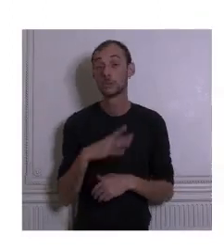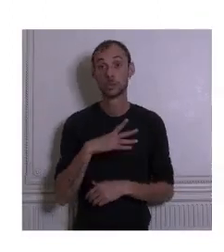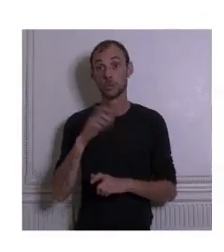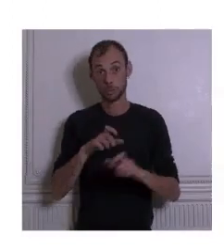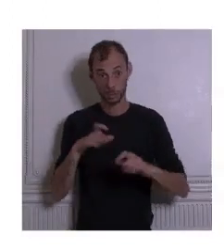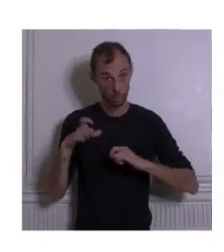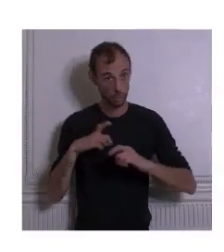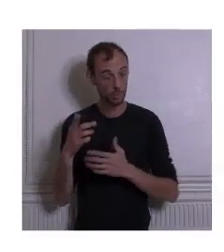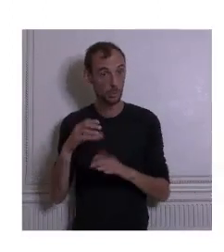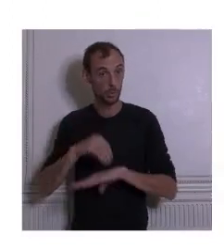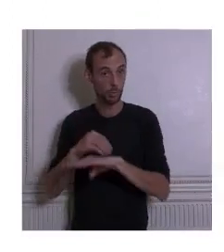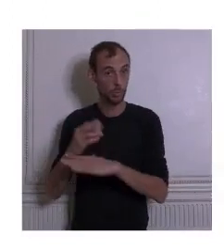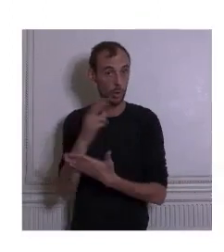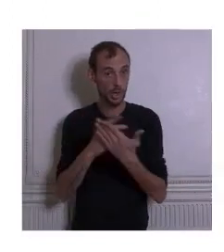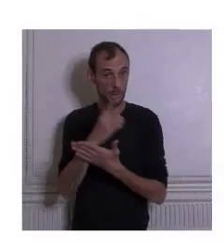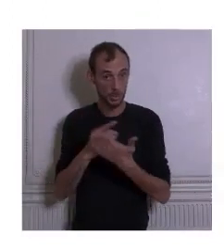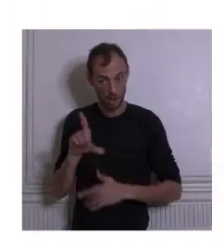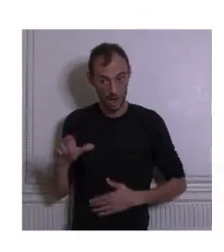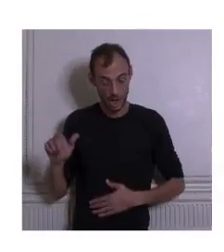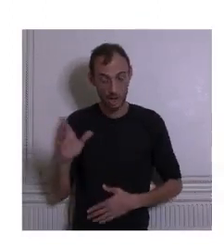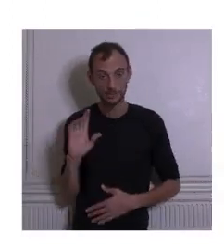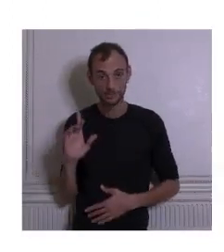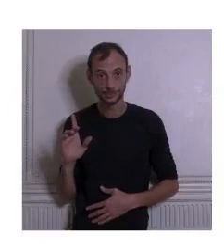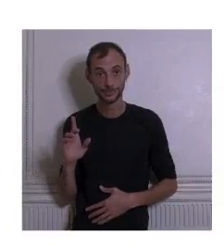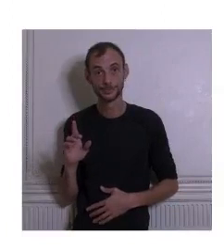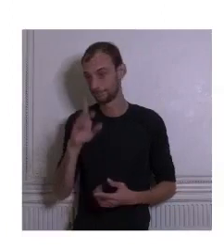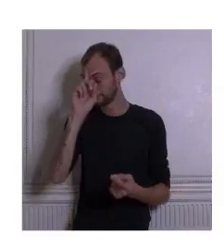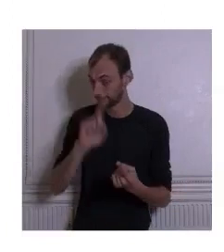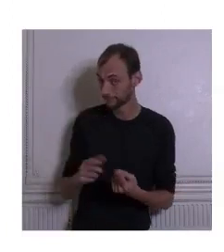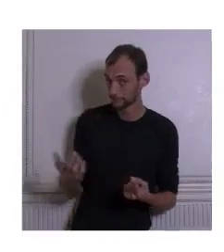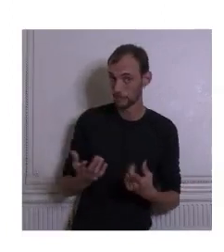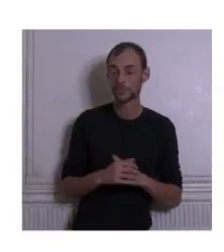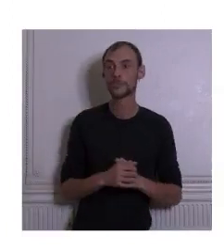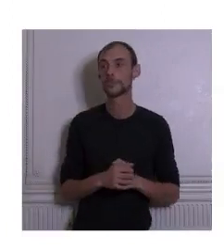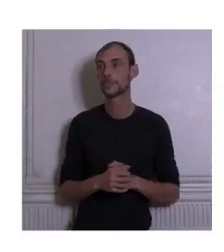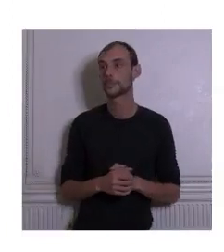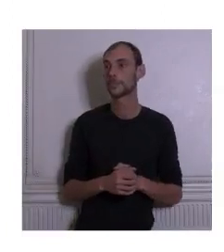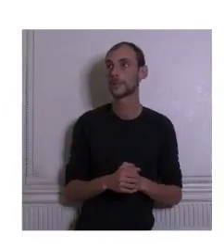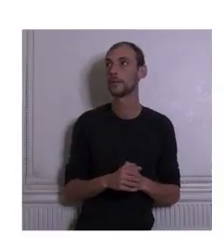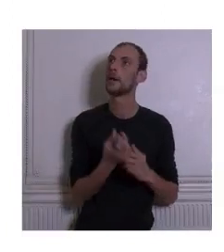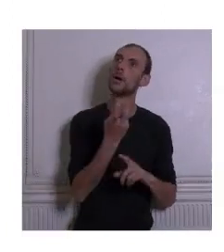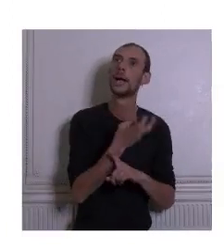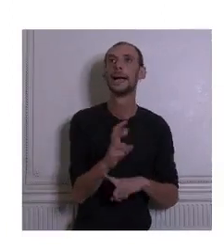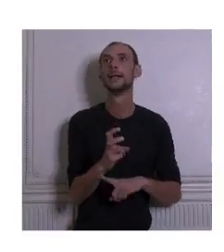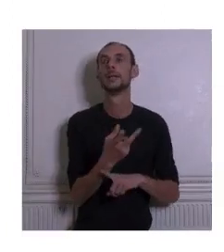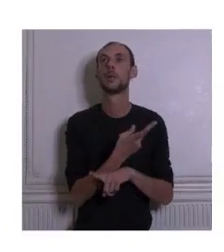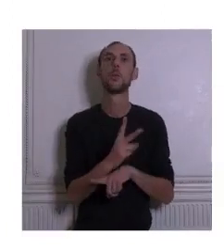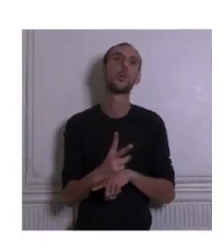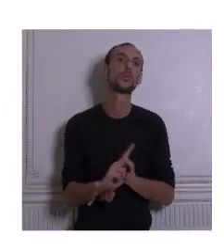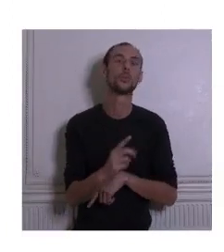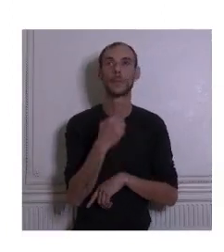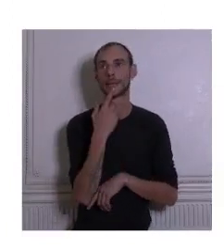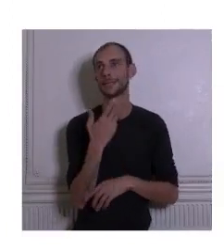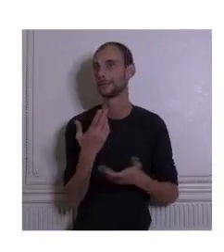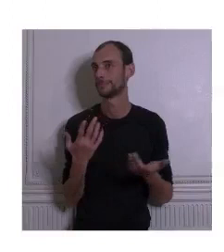élus sont aussi des citoyens et qu'il appartient aux élus de pouvoir effectivement conduire,